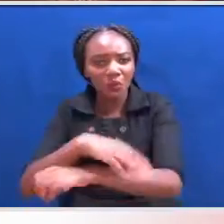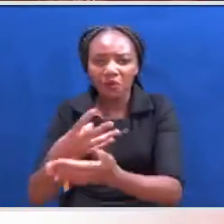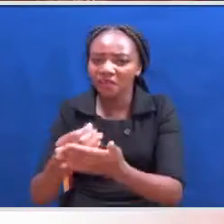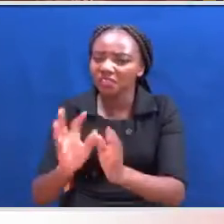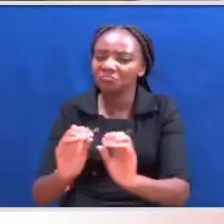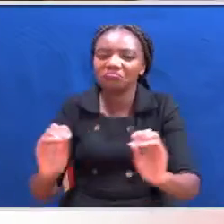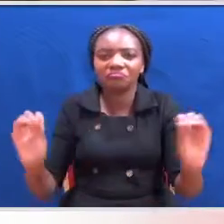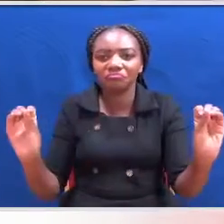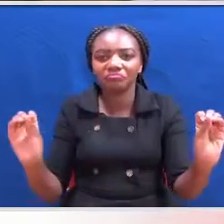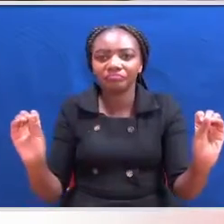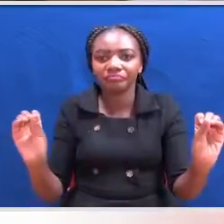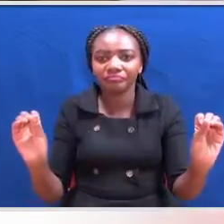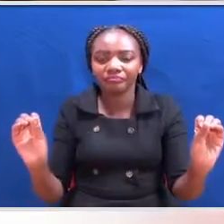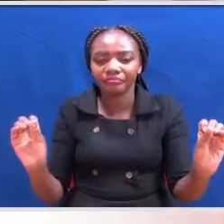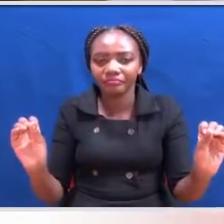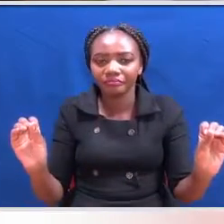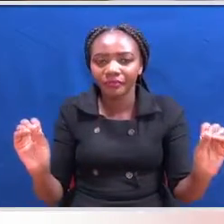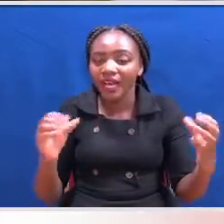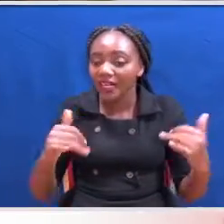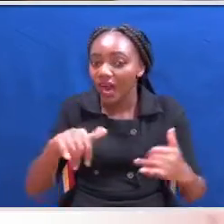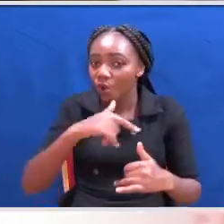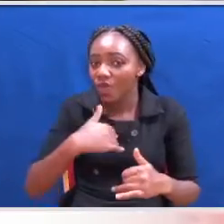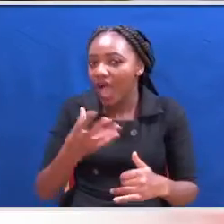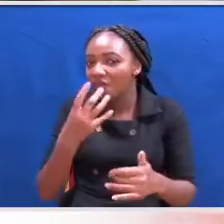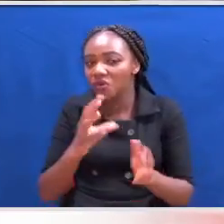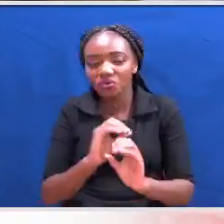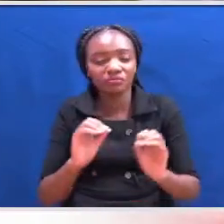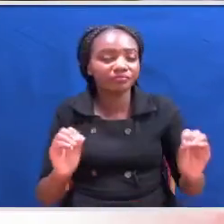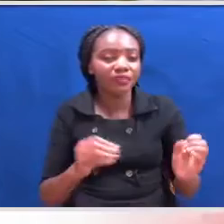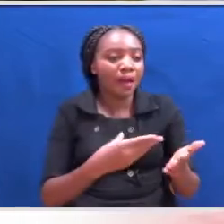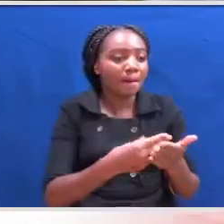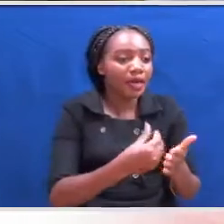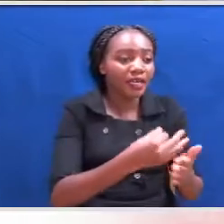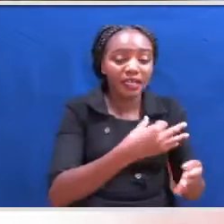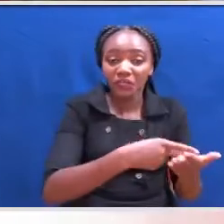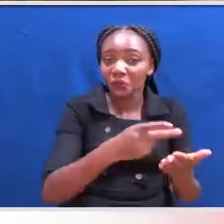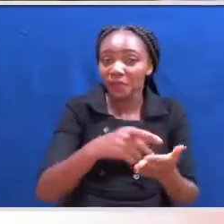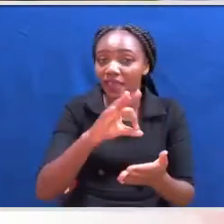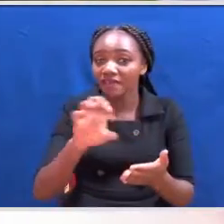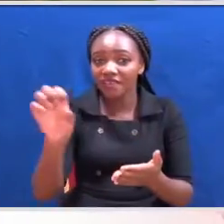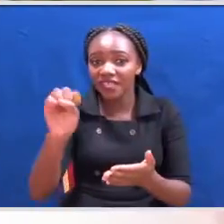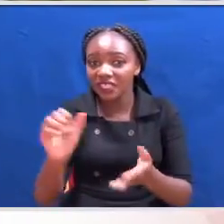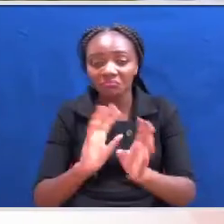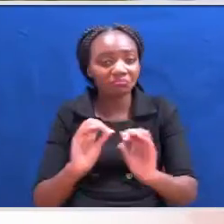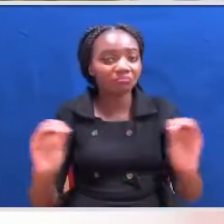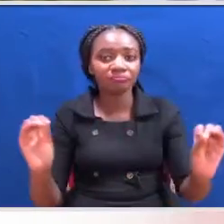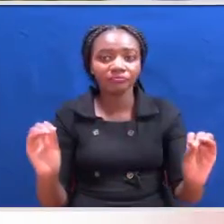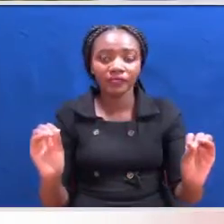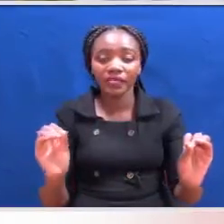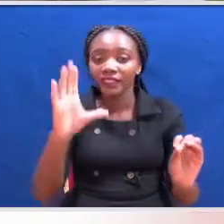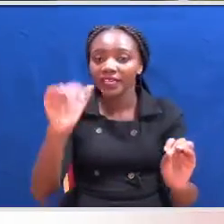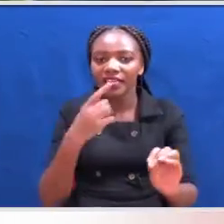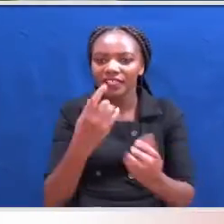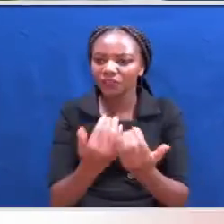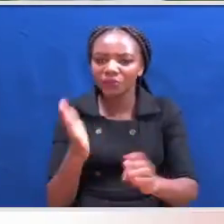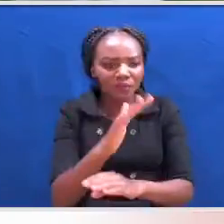yao kuchukuliwa. Hatuna kitu ya kukula, hatuna pesa ya kusomesha watoto. Bako anasema ati watoto warudi kwa shule, hatuna